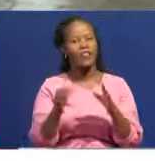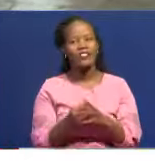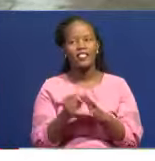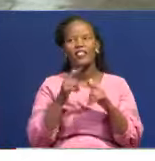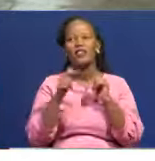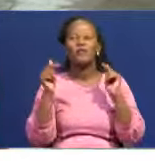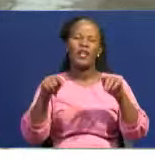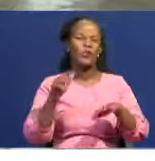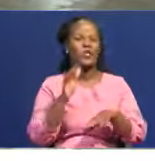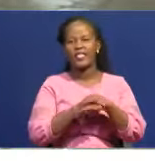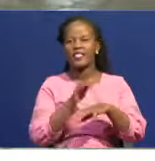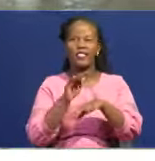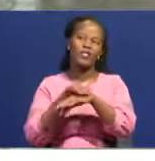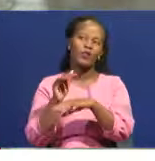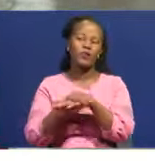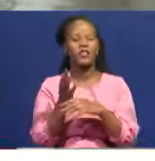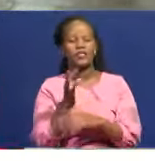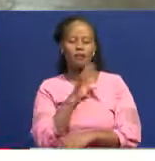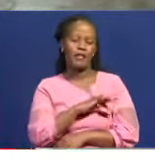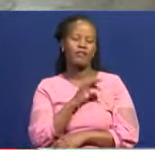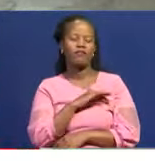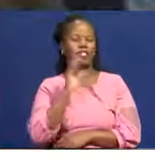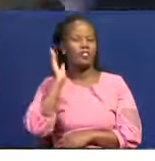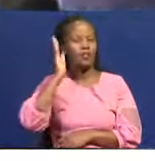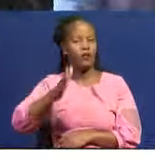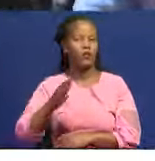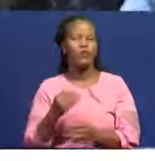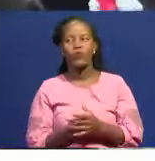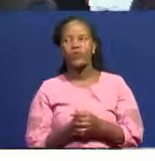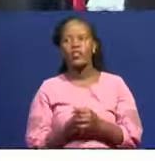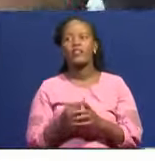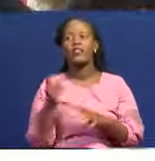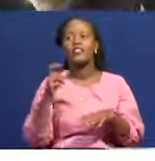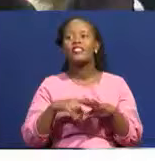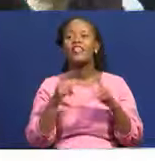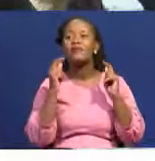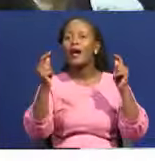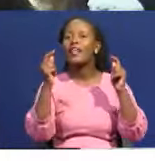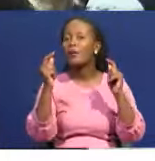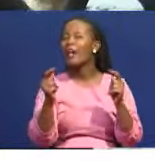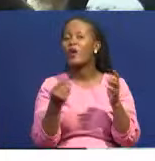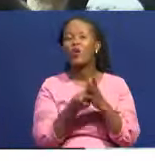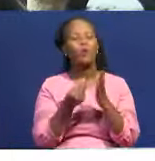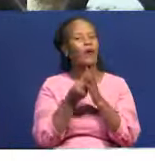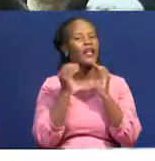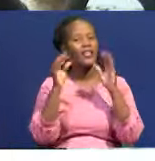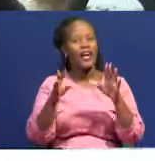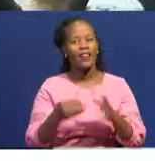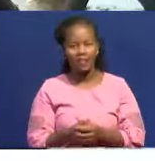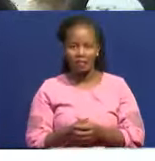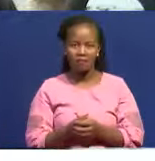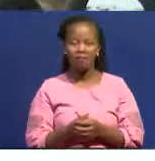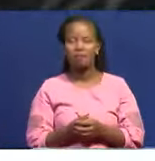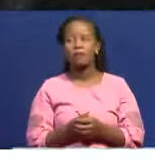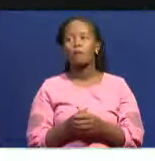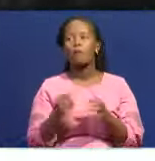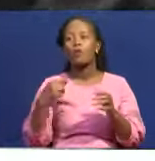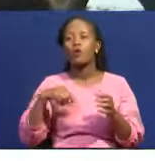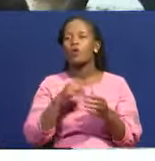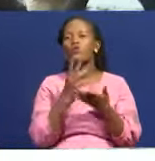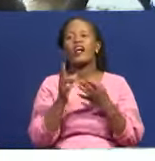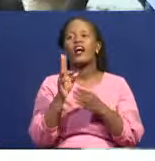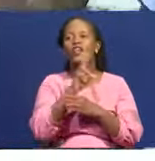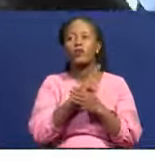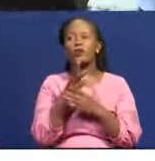tunaona kuna mtu anaezana na kitu nyumbani. Kuko na maandamano, hakuna pesa, kuna kitu. Tunatumia pesa ya